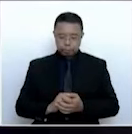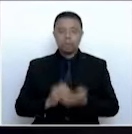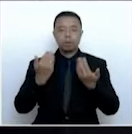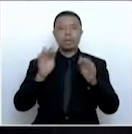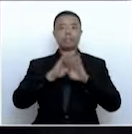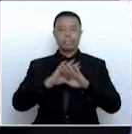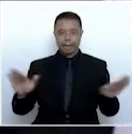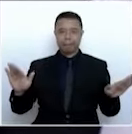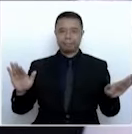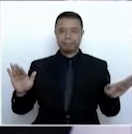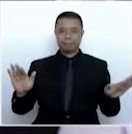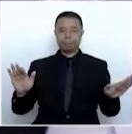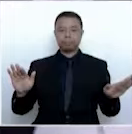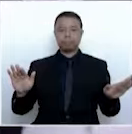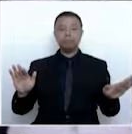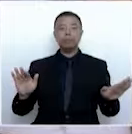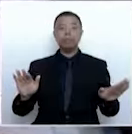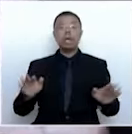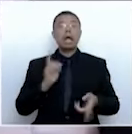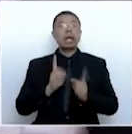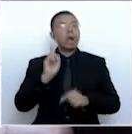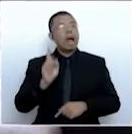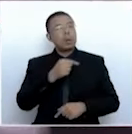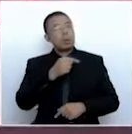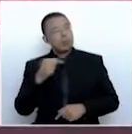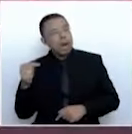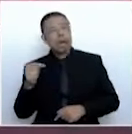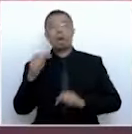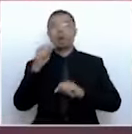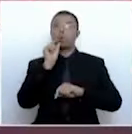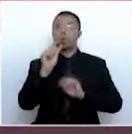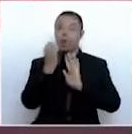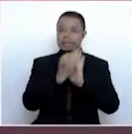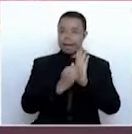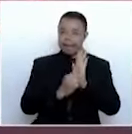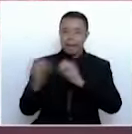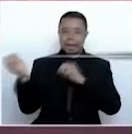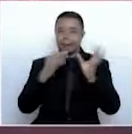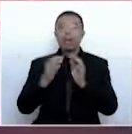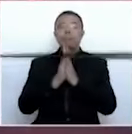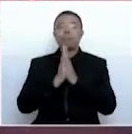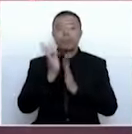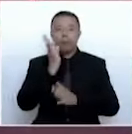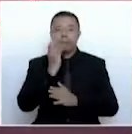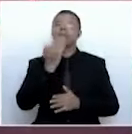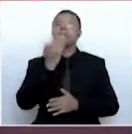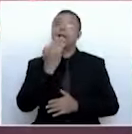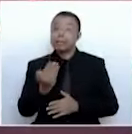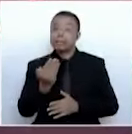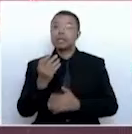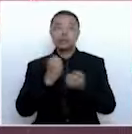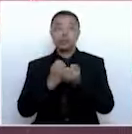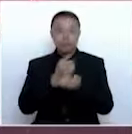Berdoa selesai. Sekiranya ada kekurangan dalam penyelenggaraan debat, kami mohon maaf. Terima kasih atas